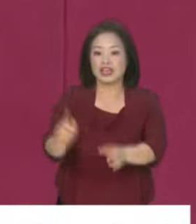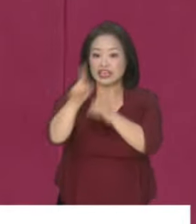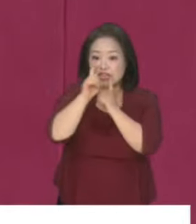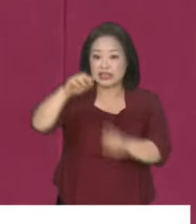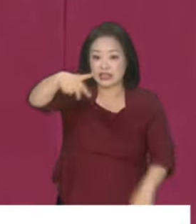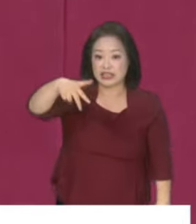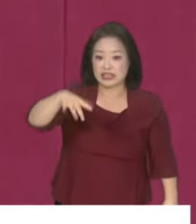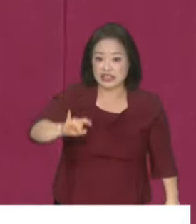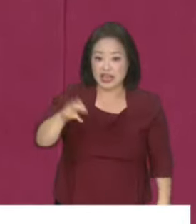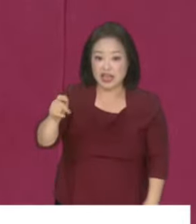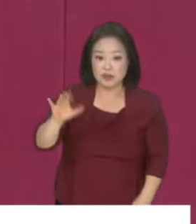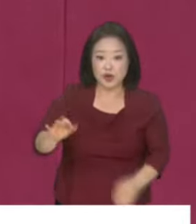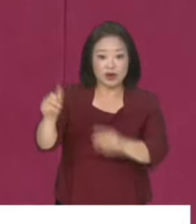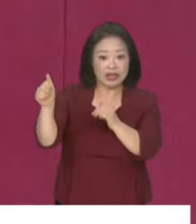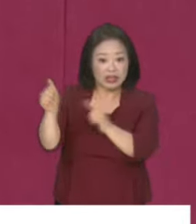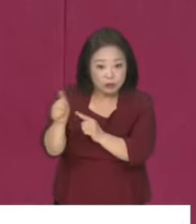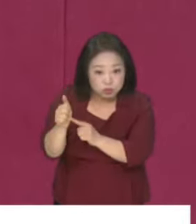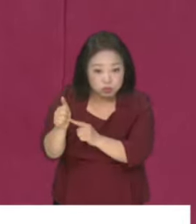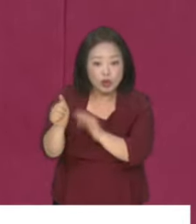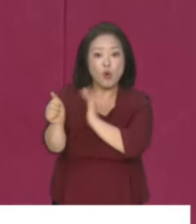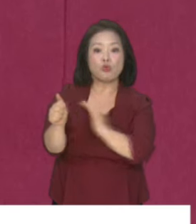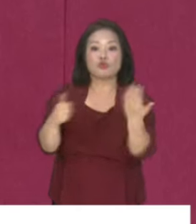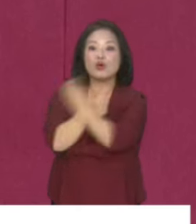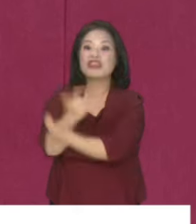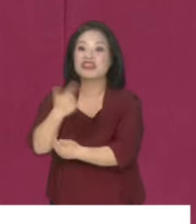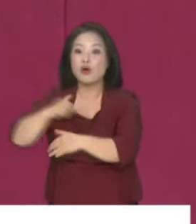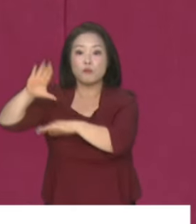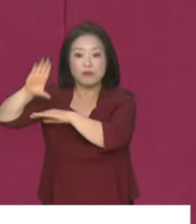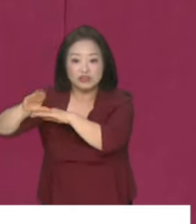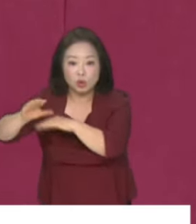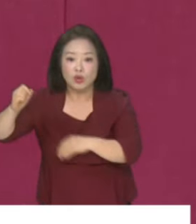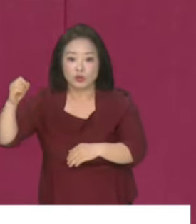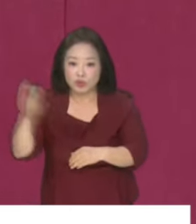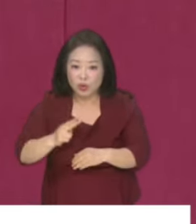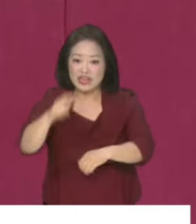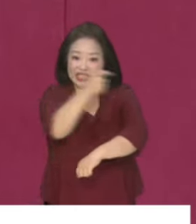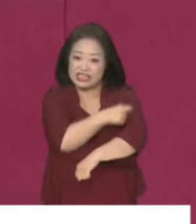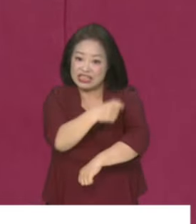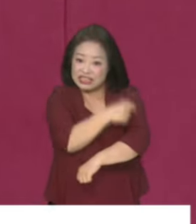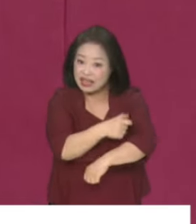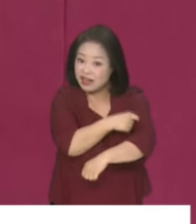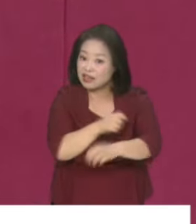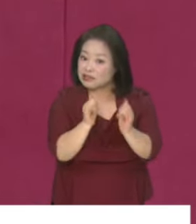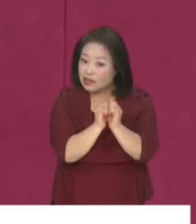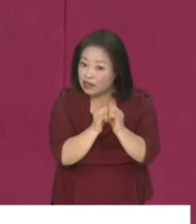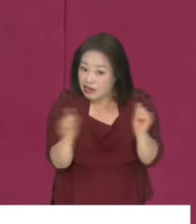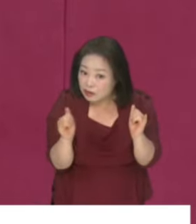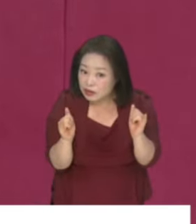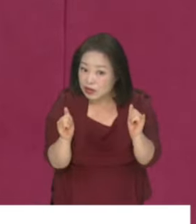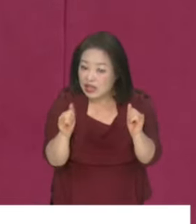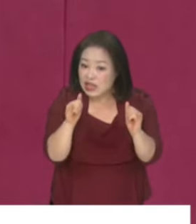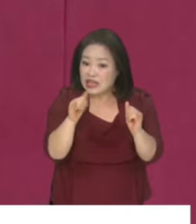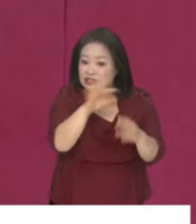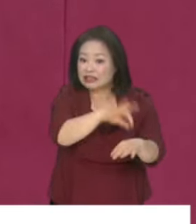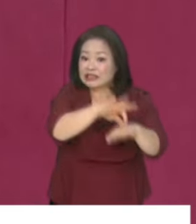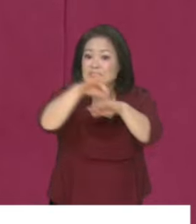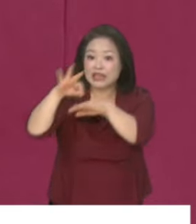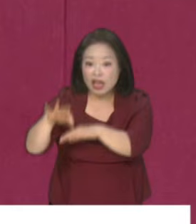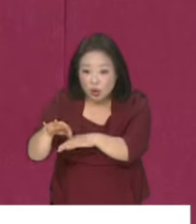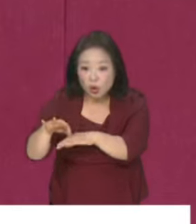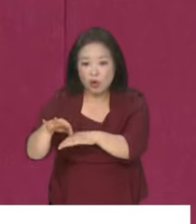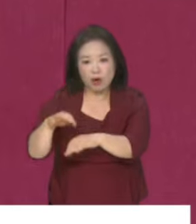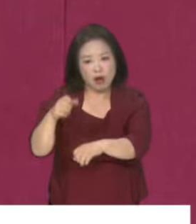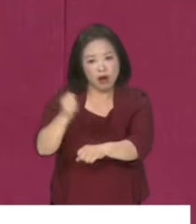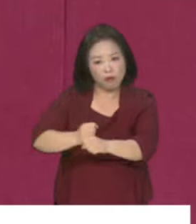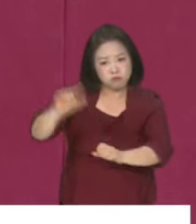후보에게 우호적이었던 그 방송 보도 간부, 또 방송의 이사진, 이 사람들을 그대로 지켜가게 하려는